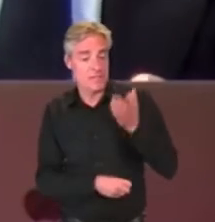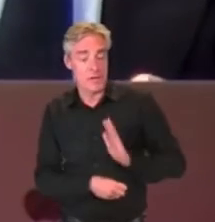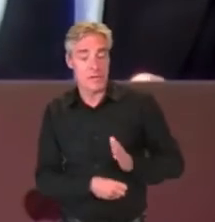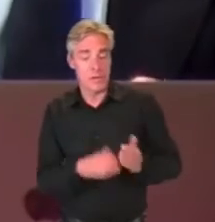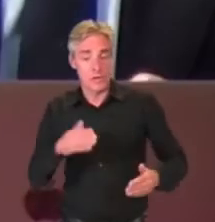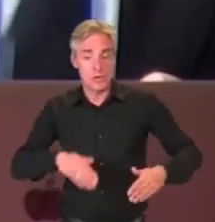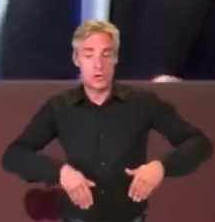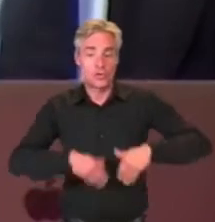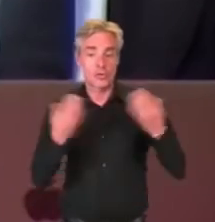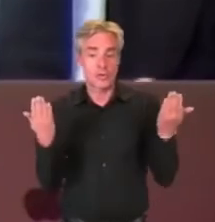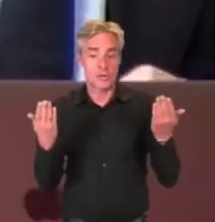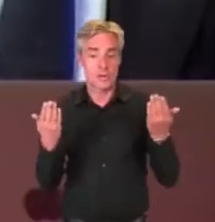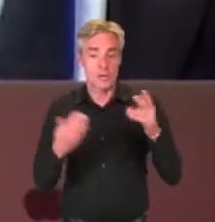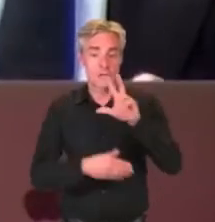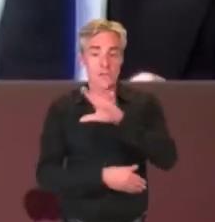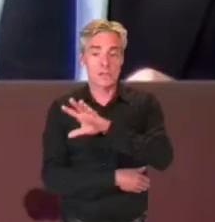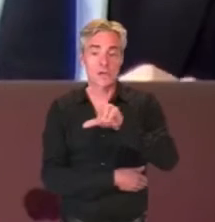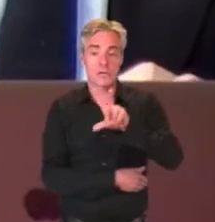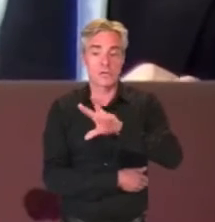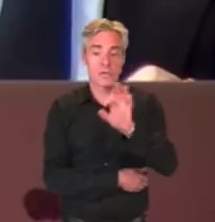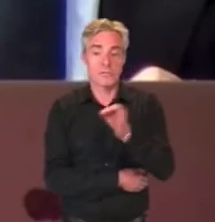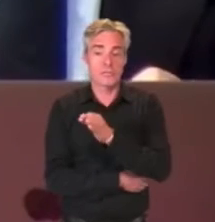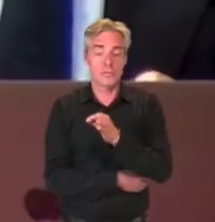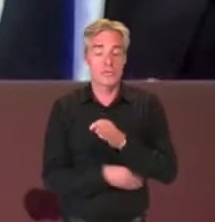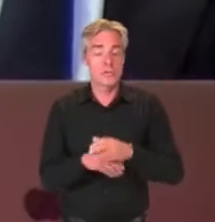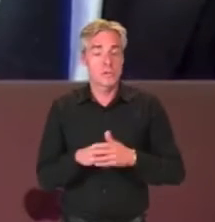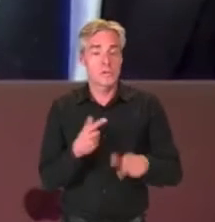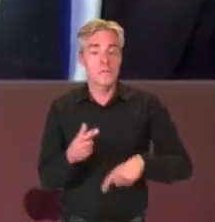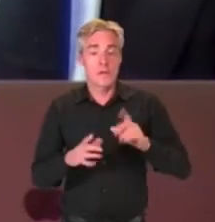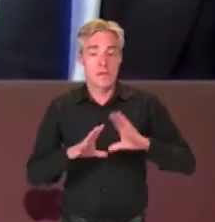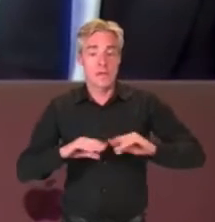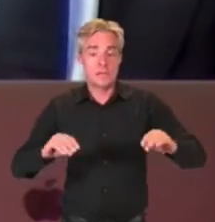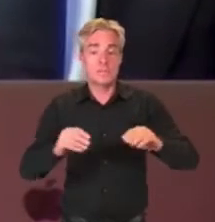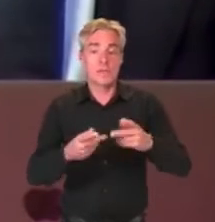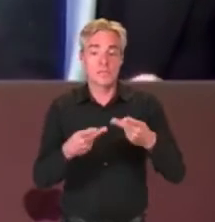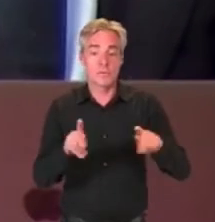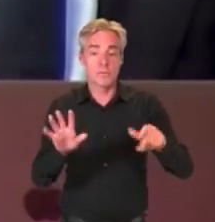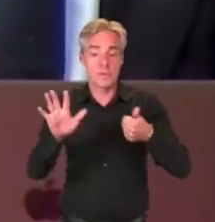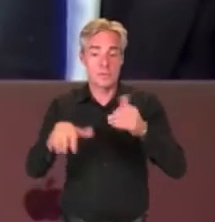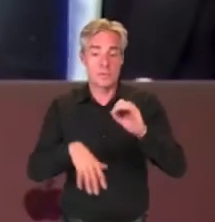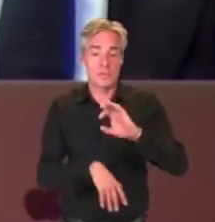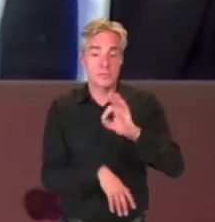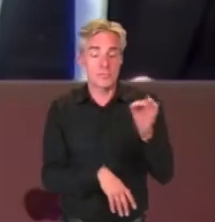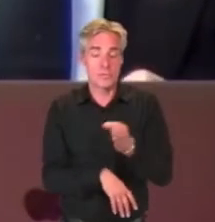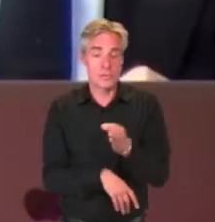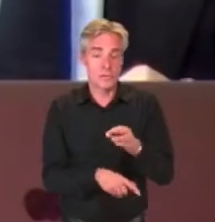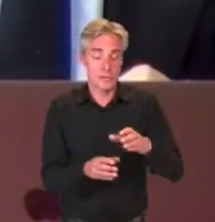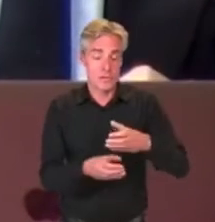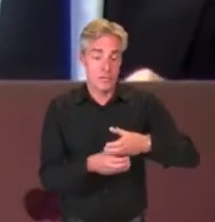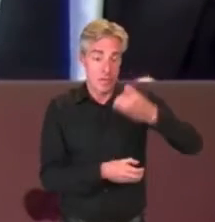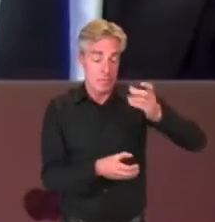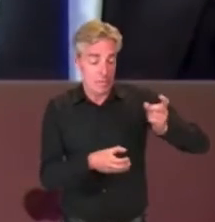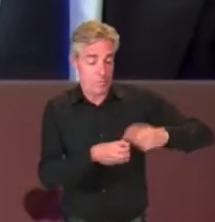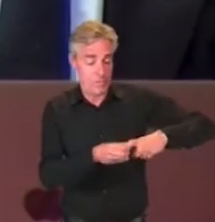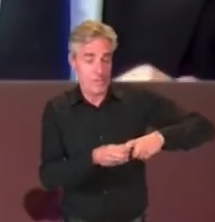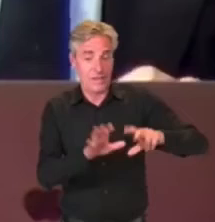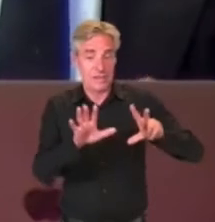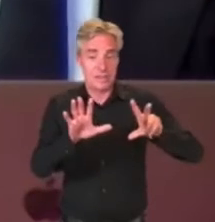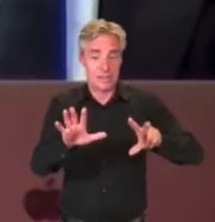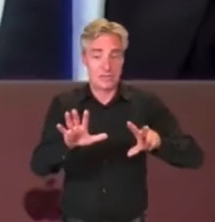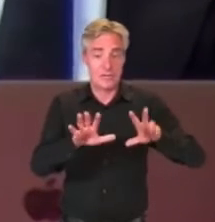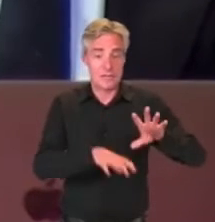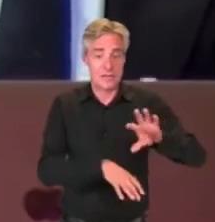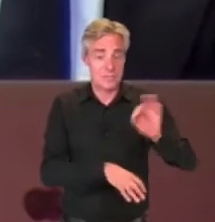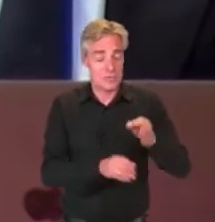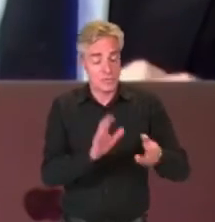journée pour 53%, dans l'espace public à 60% et alors même que les vélos sont attachés à un poteau fixe ou un arceau à